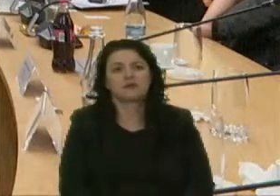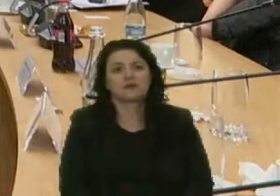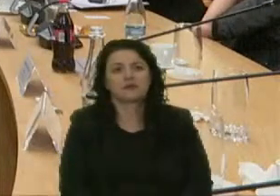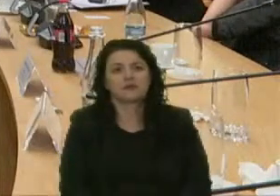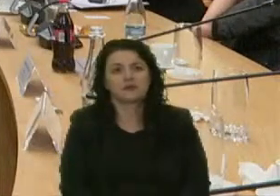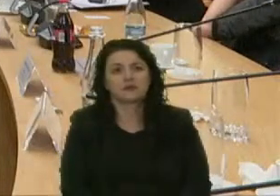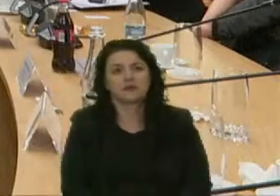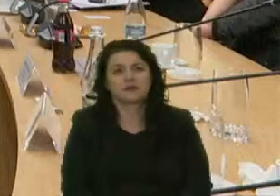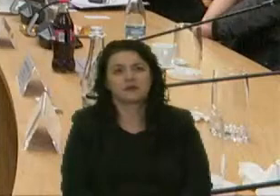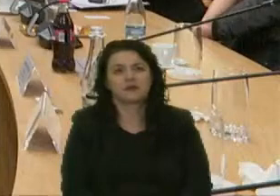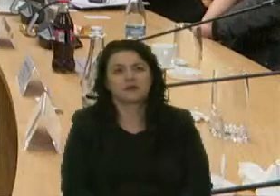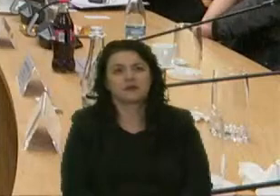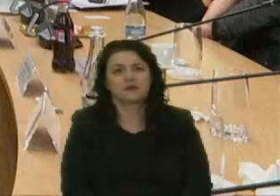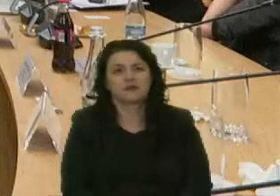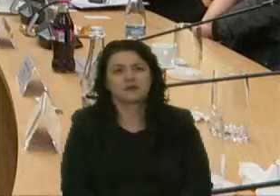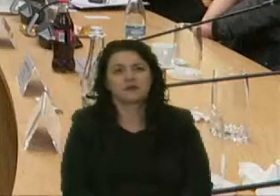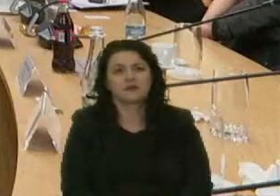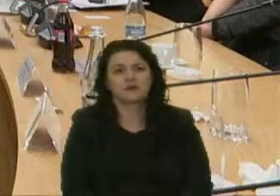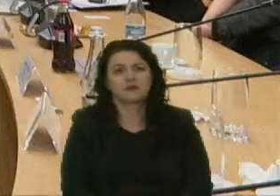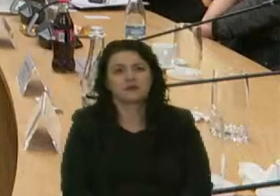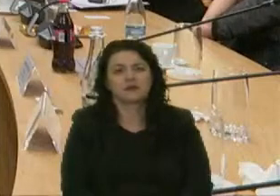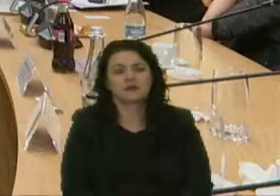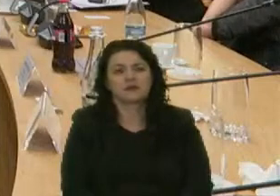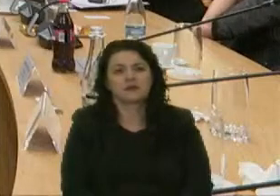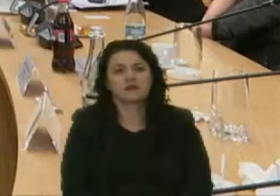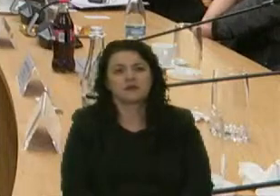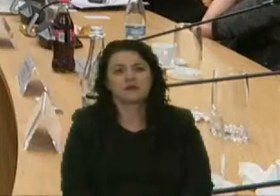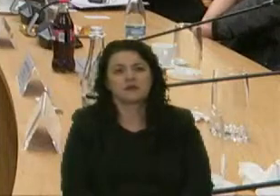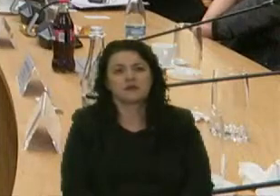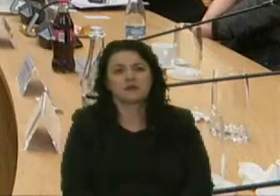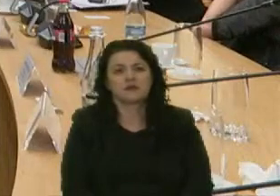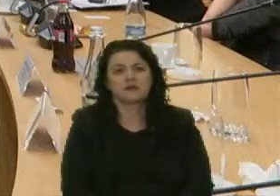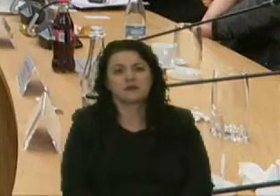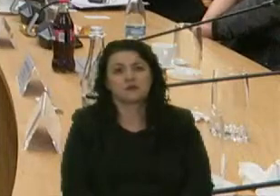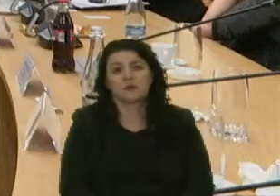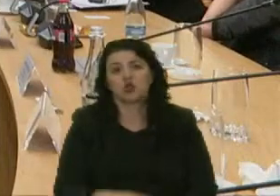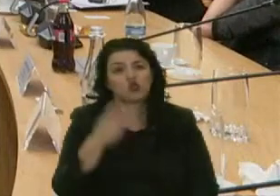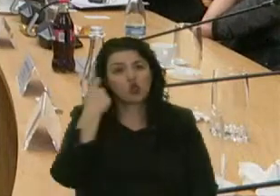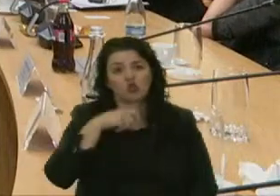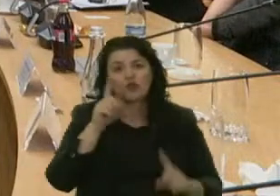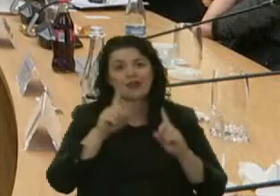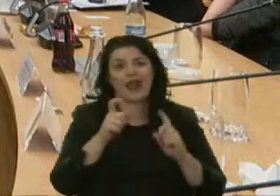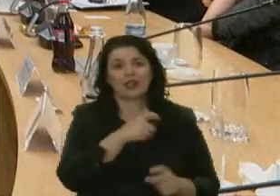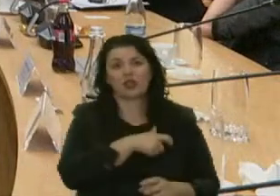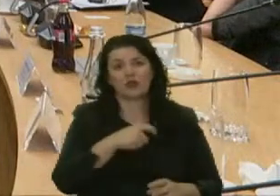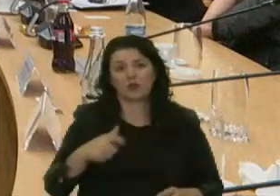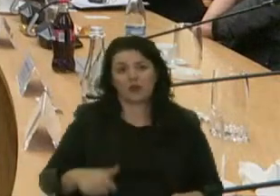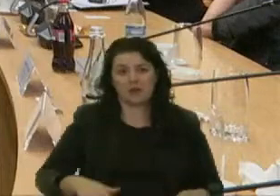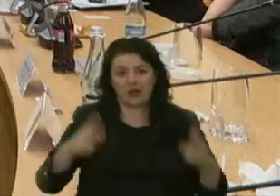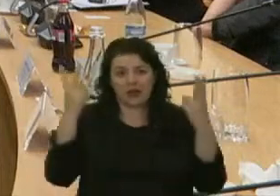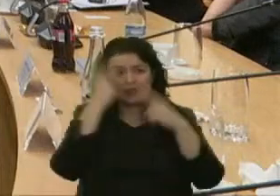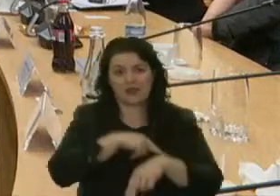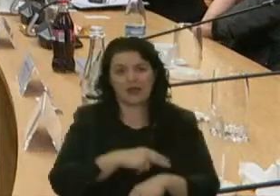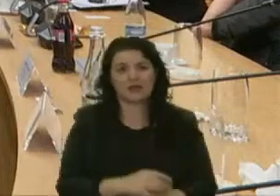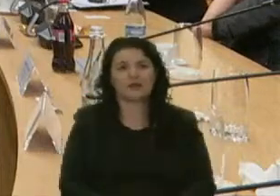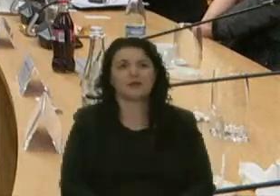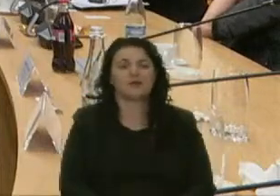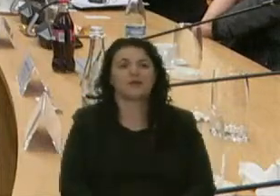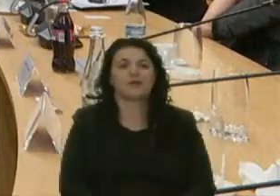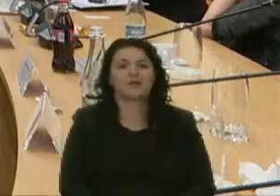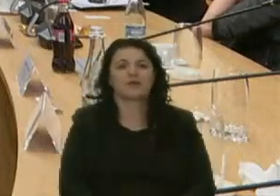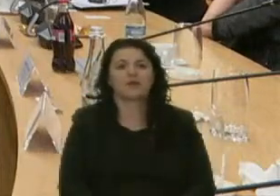departe Eu am înțeles tot nu știu dacă domnul primar a înțeles Mulțumesc mulțumesc